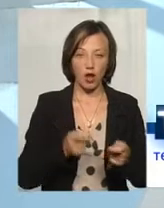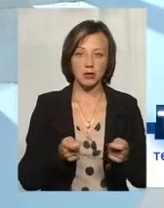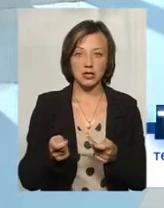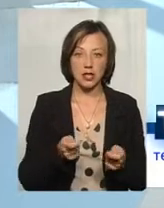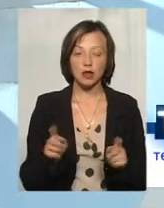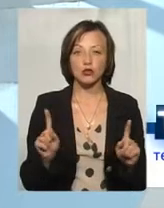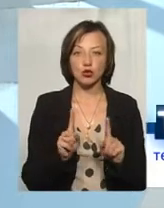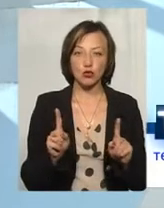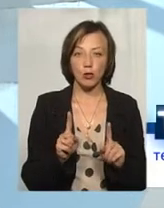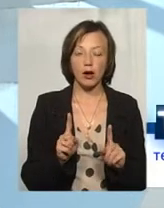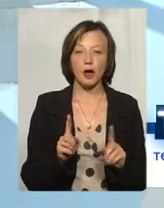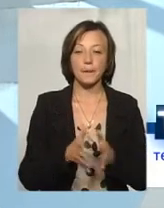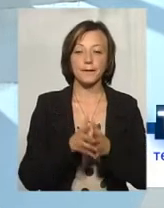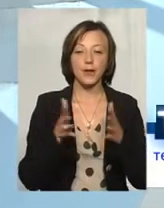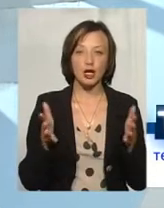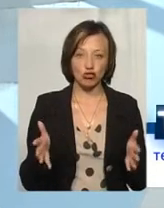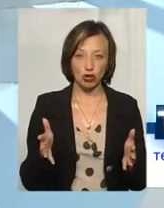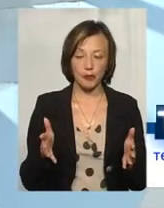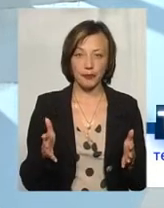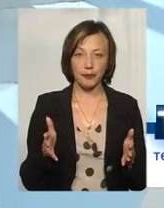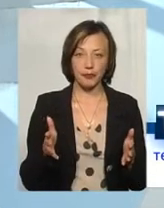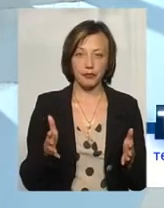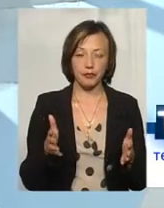адміністрацією, щоб якомога більше